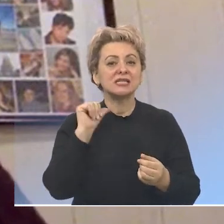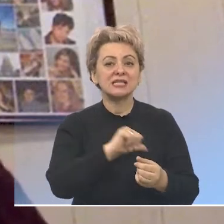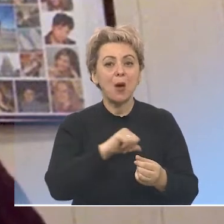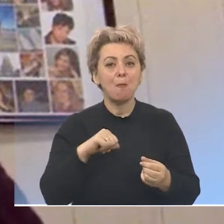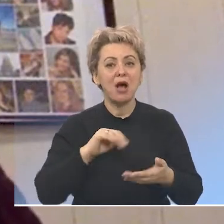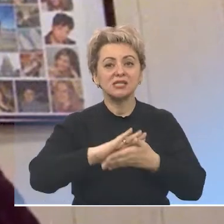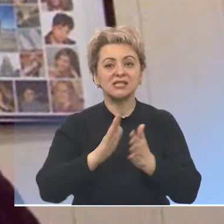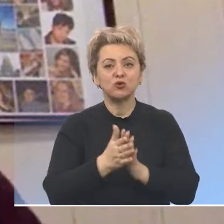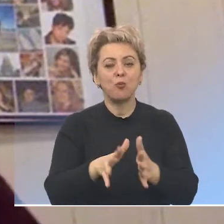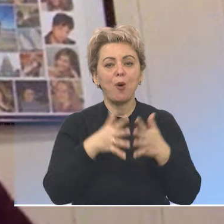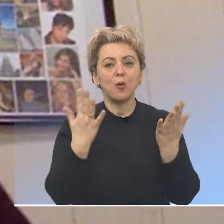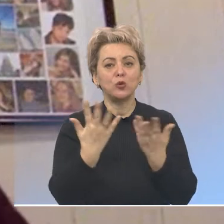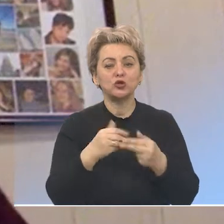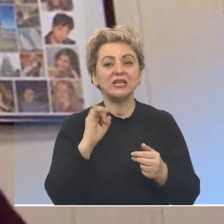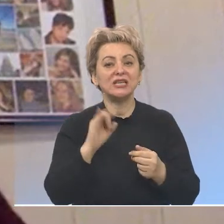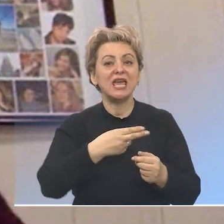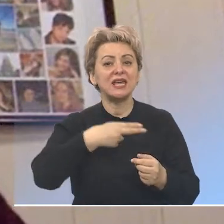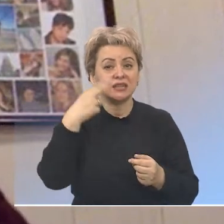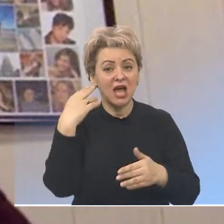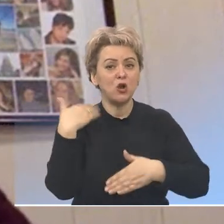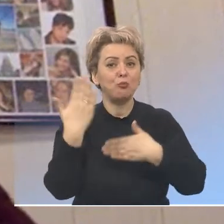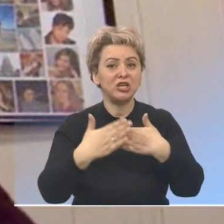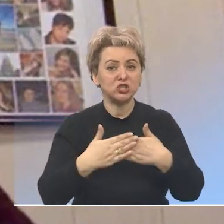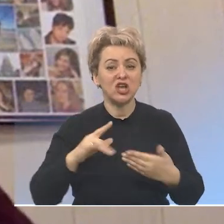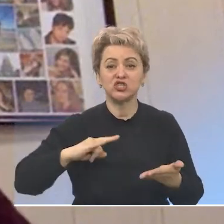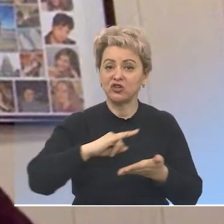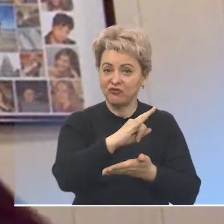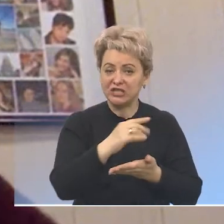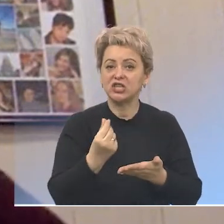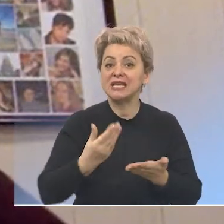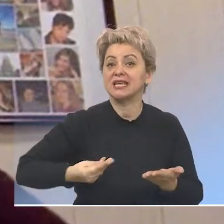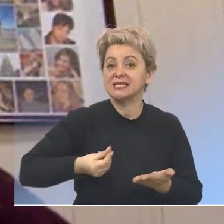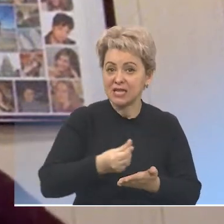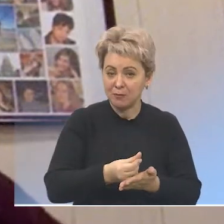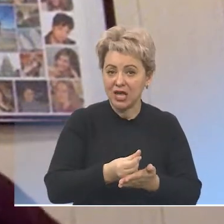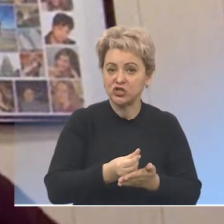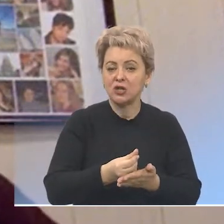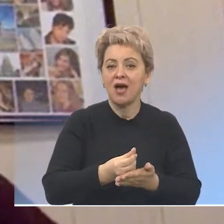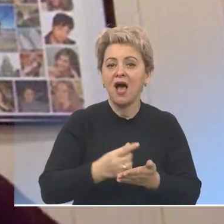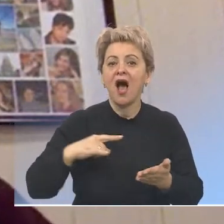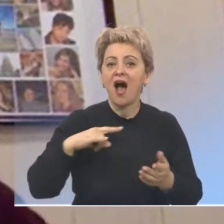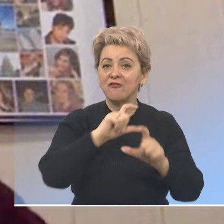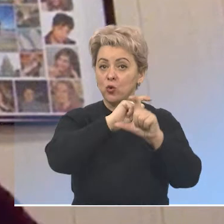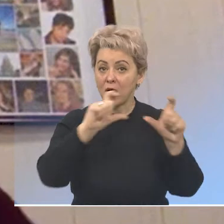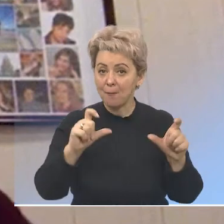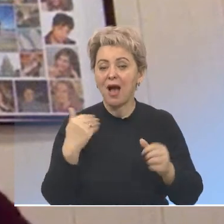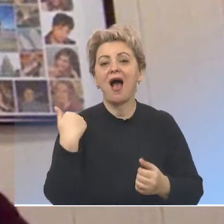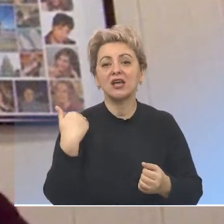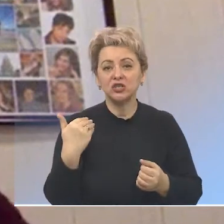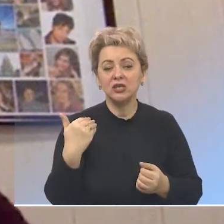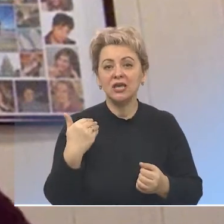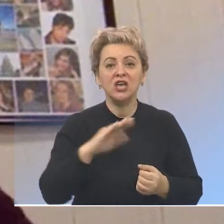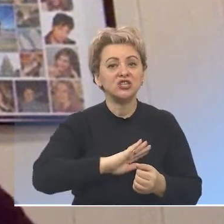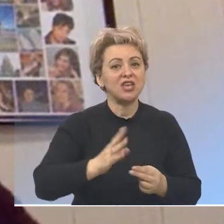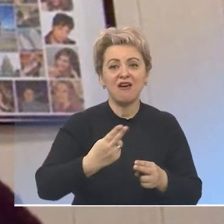Здесь та же самая ситуация, как по большому счету и с Италией. Если ближайшие вылеты и деньги заплачены в авиакомпании,